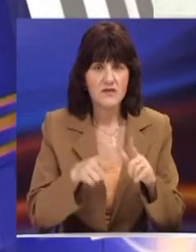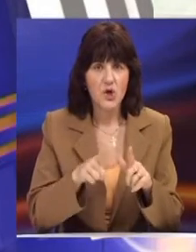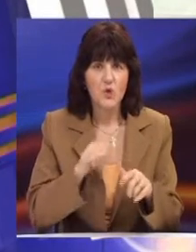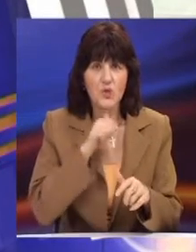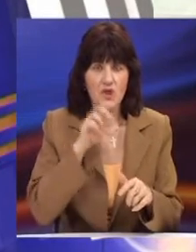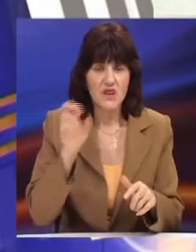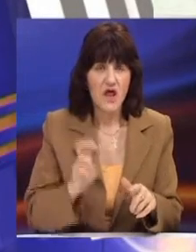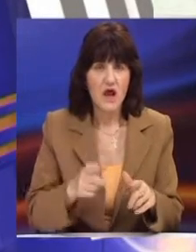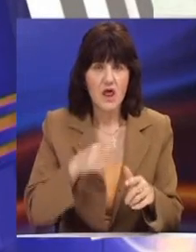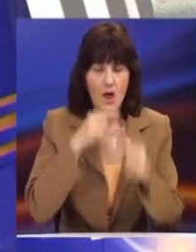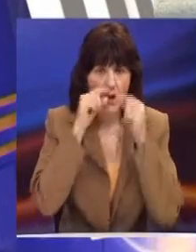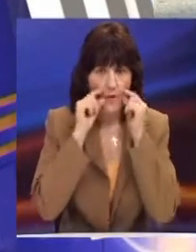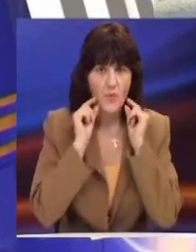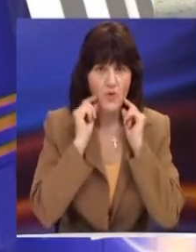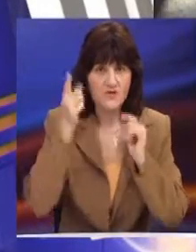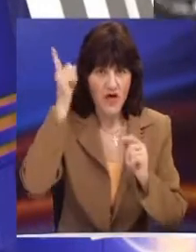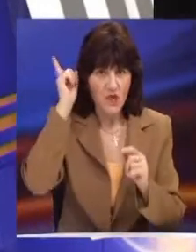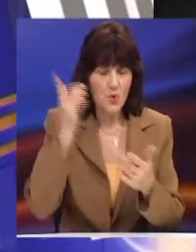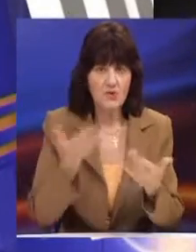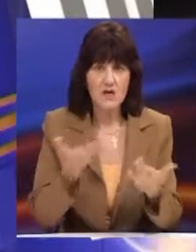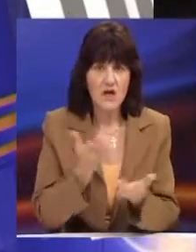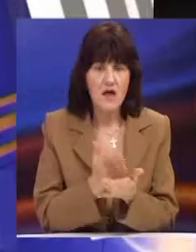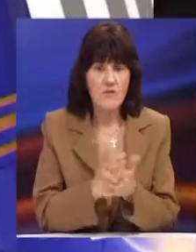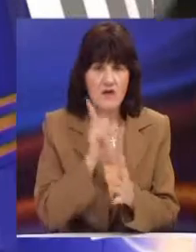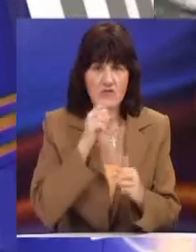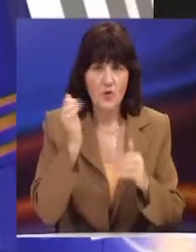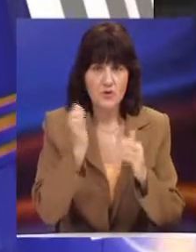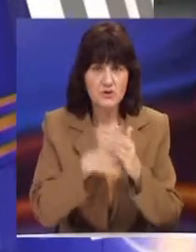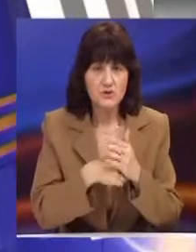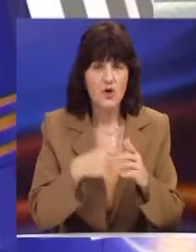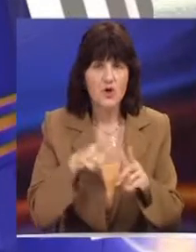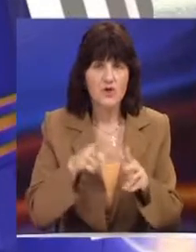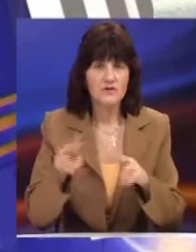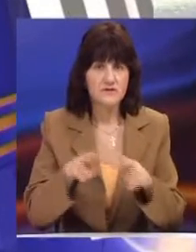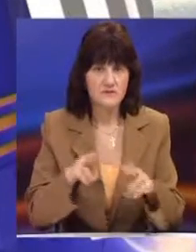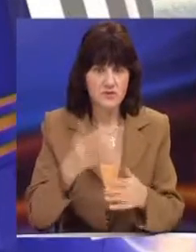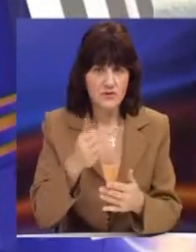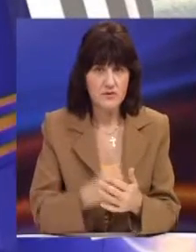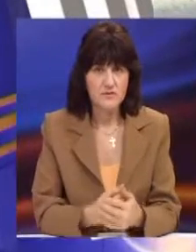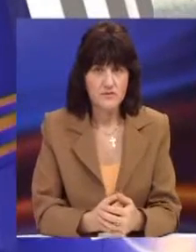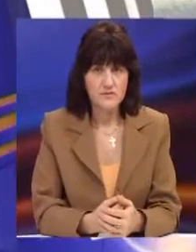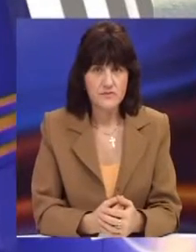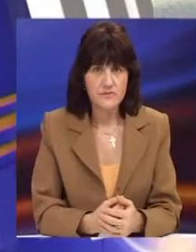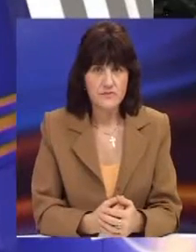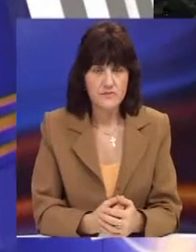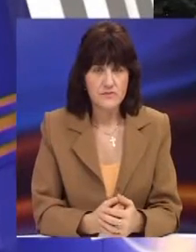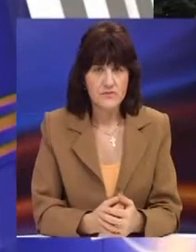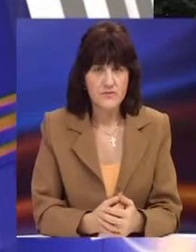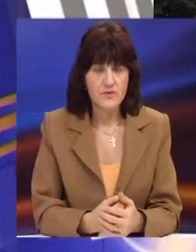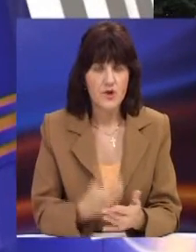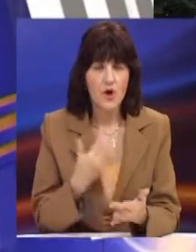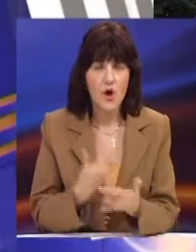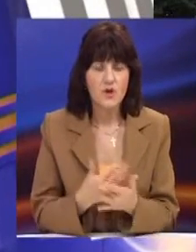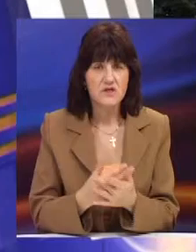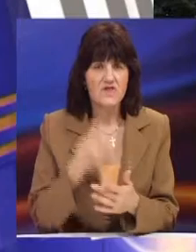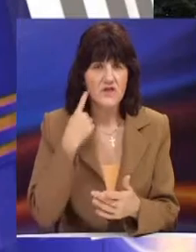u Italiji, Bugarskoj i Turskoj, gdje je krađa javne imovine kojom se ugrožava bezbednost teško krivično delo.